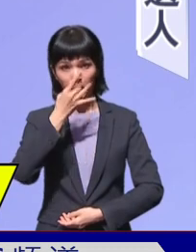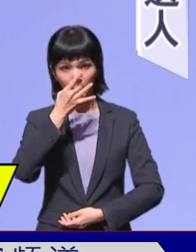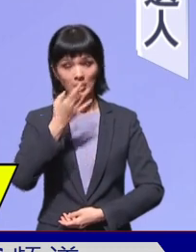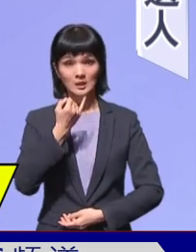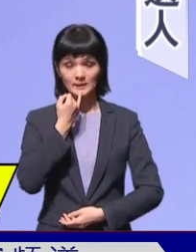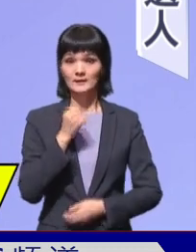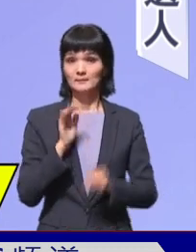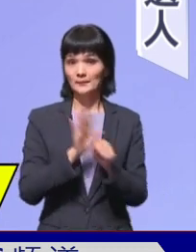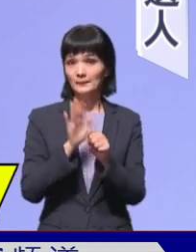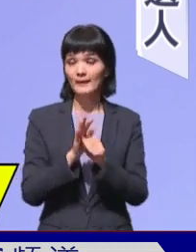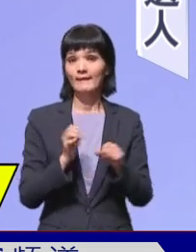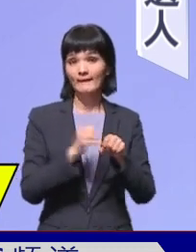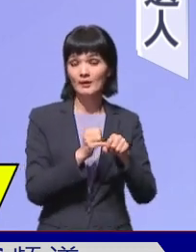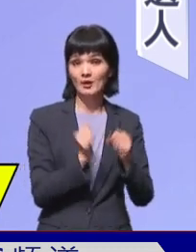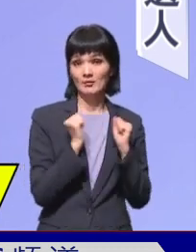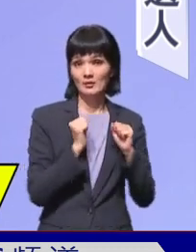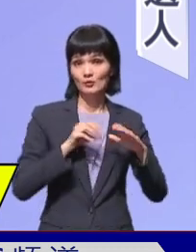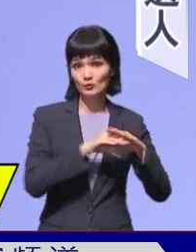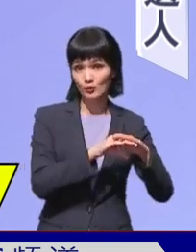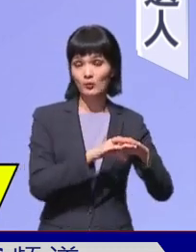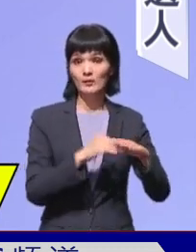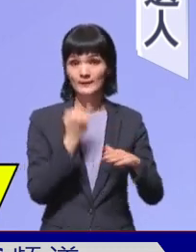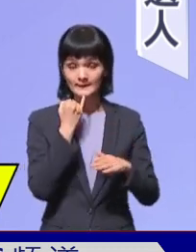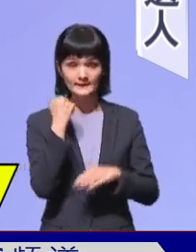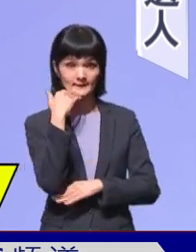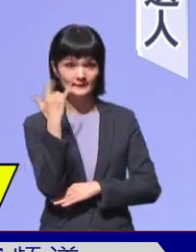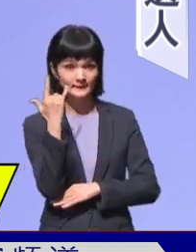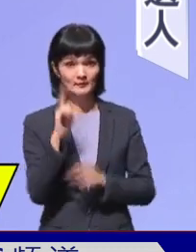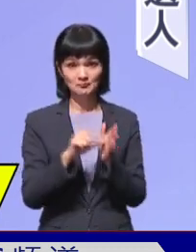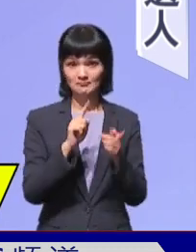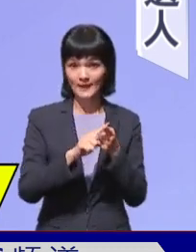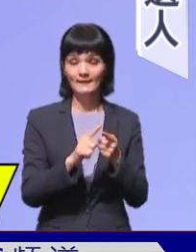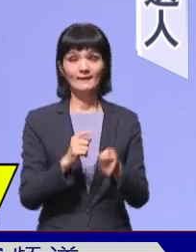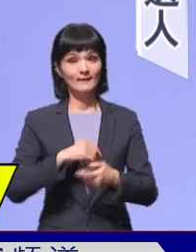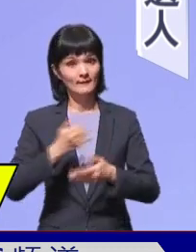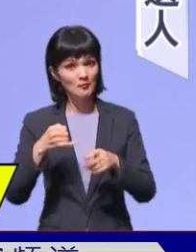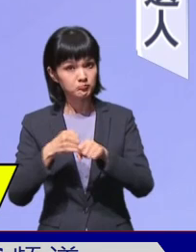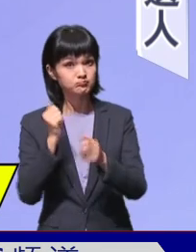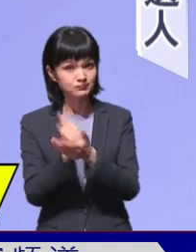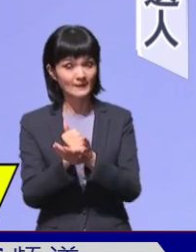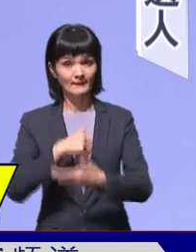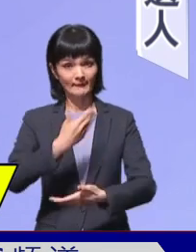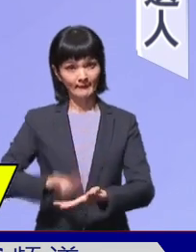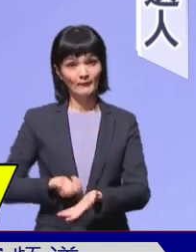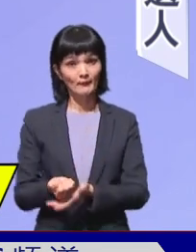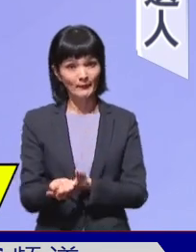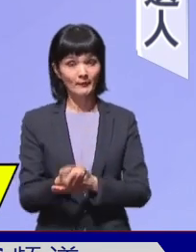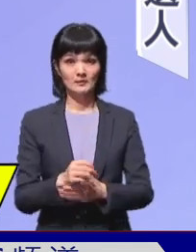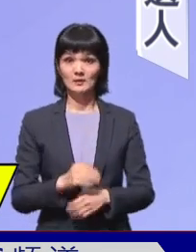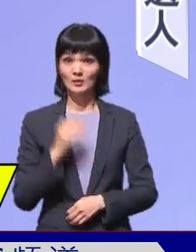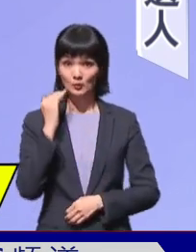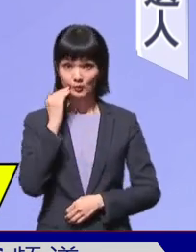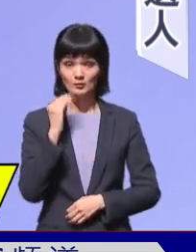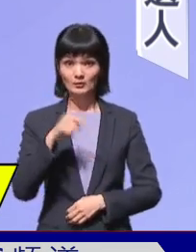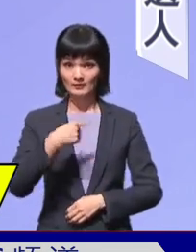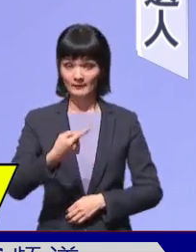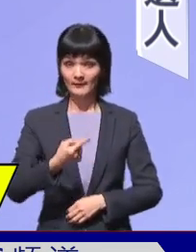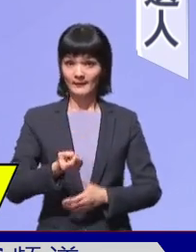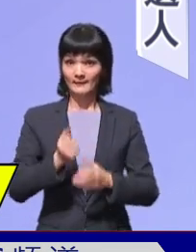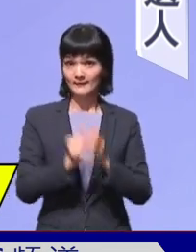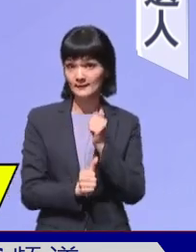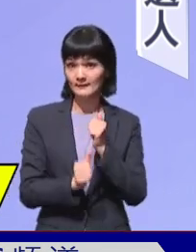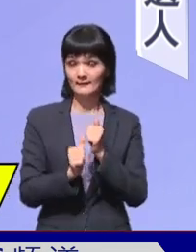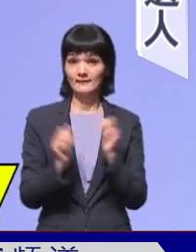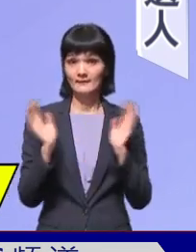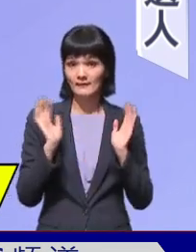以冷冻胚胎的时候，在它适当的时间来生，增加一个可能的机会。生产的时候我们全人类全年